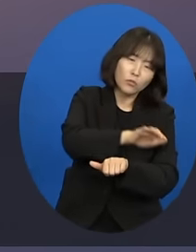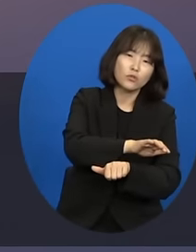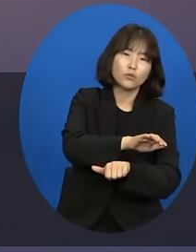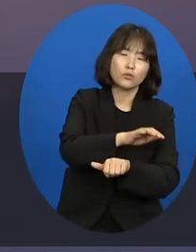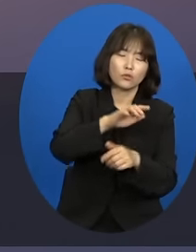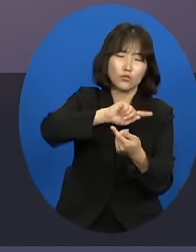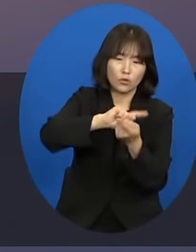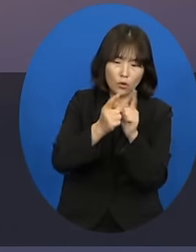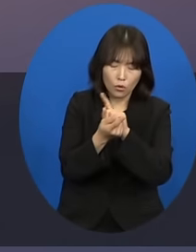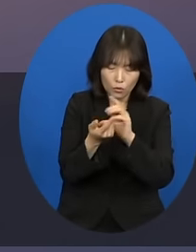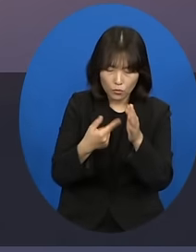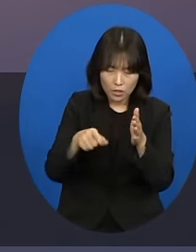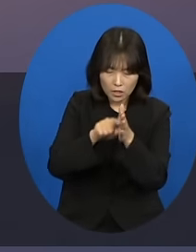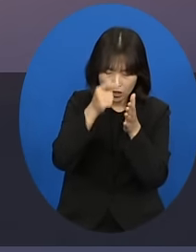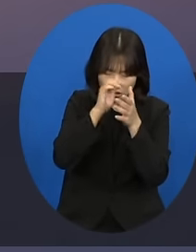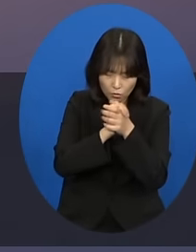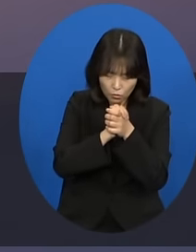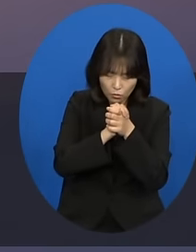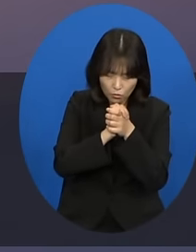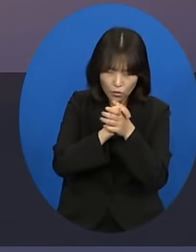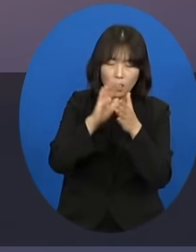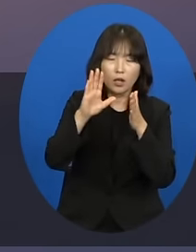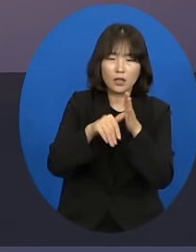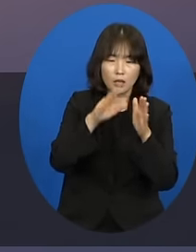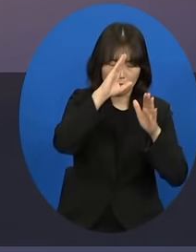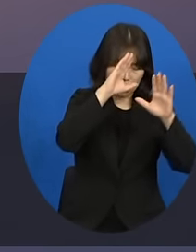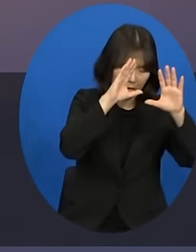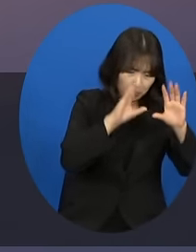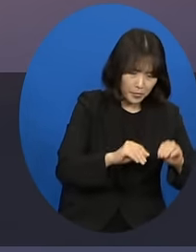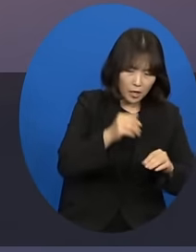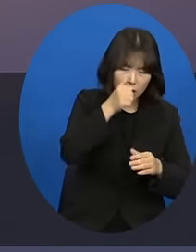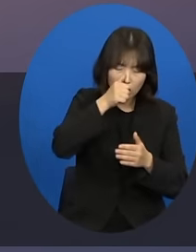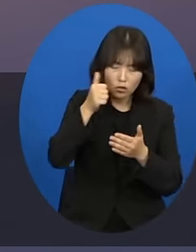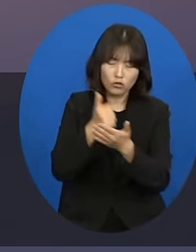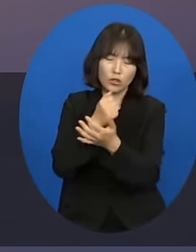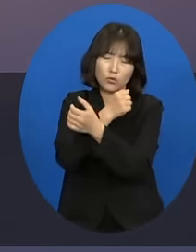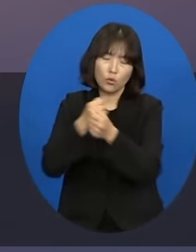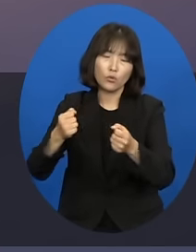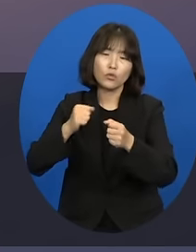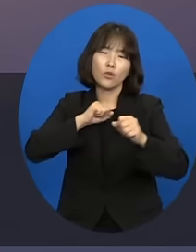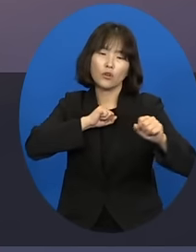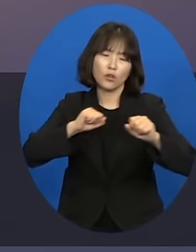기도할 때 병고침의 역사와 죄사함의 역사가 일어나게 하여 주옵소서.